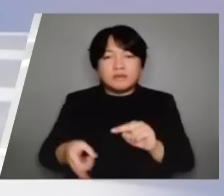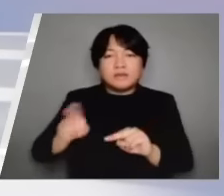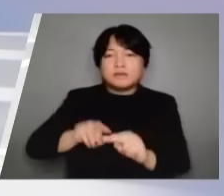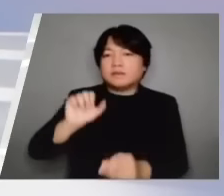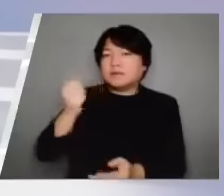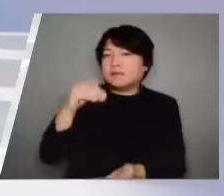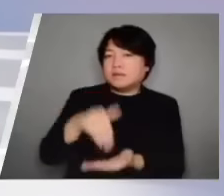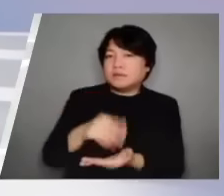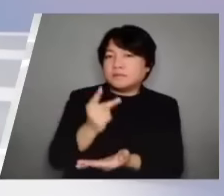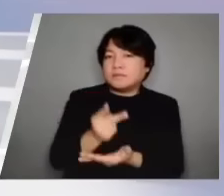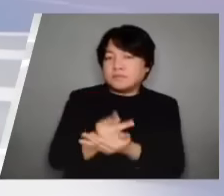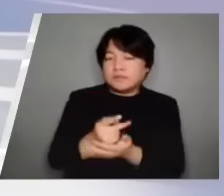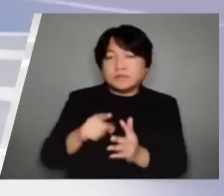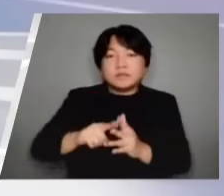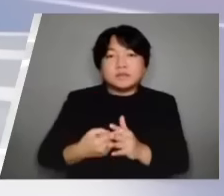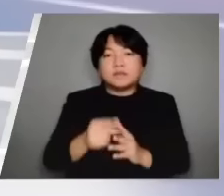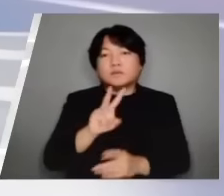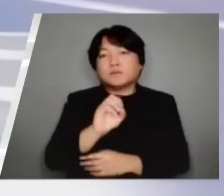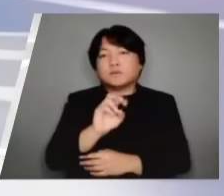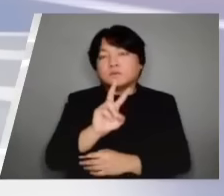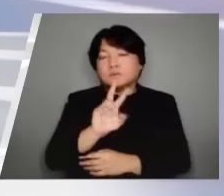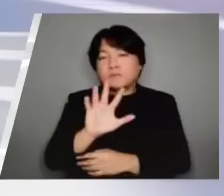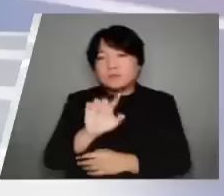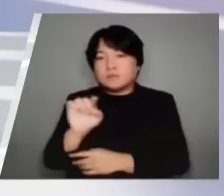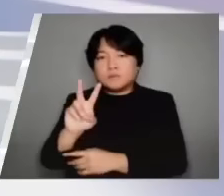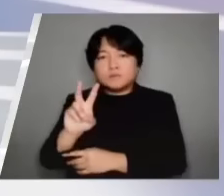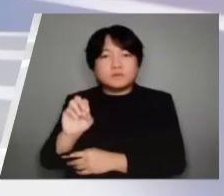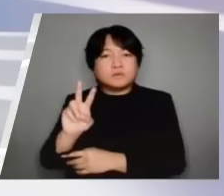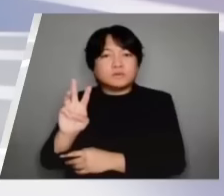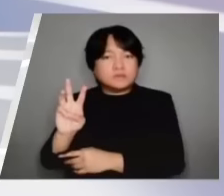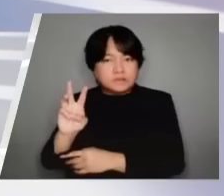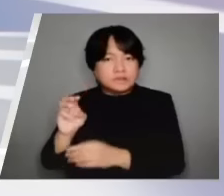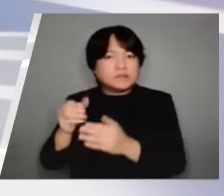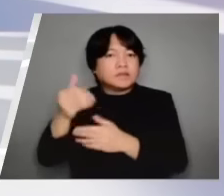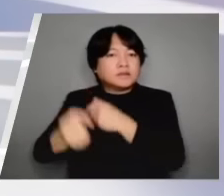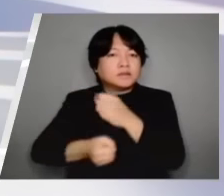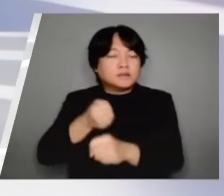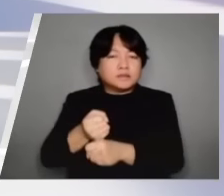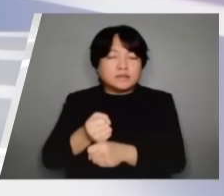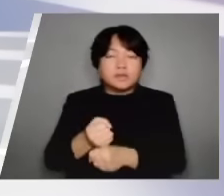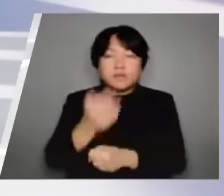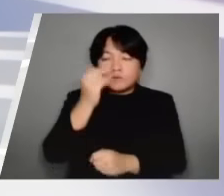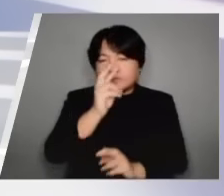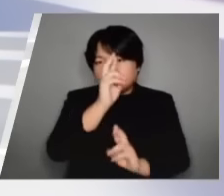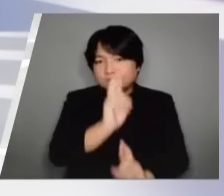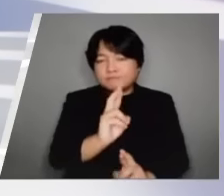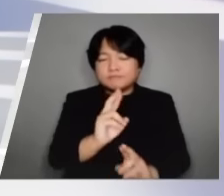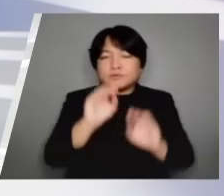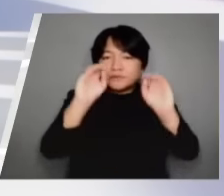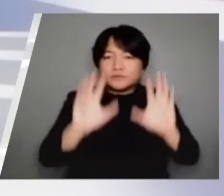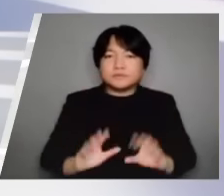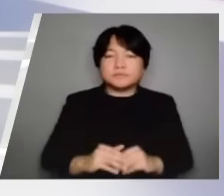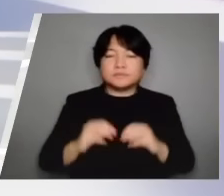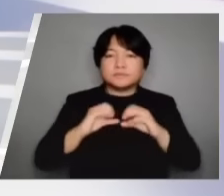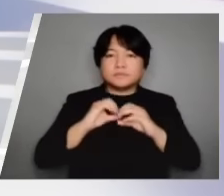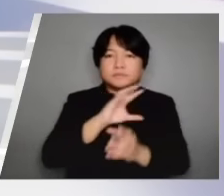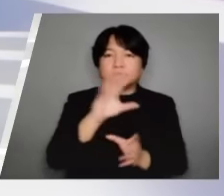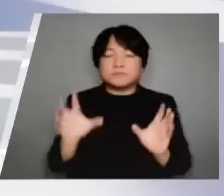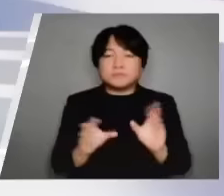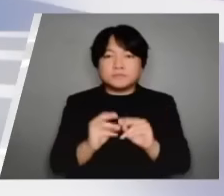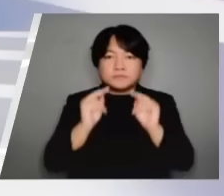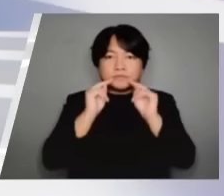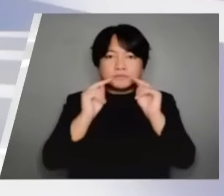2025 2026 layo ng batas na bigyang pagkilala ang mga guro para sa GMA integrated news